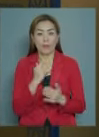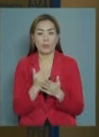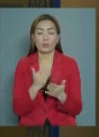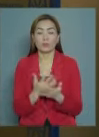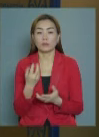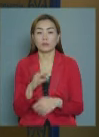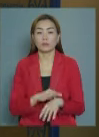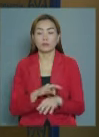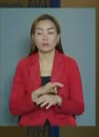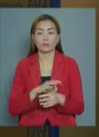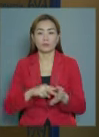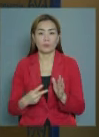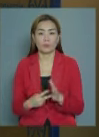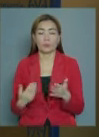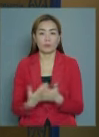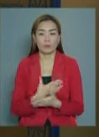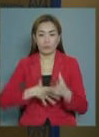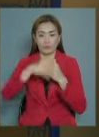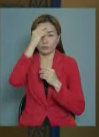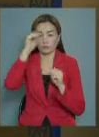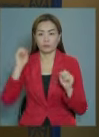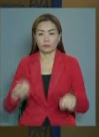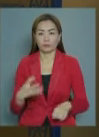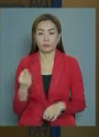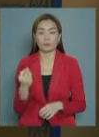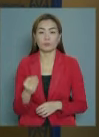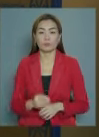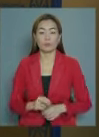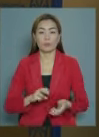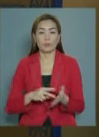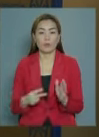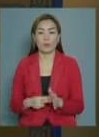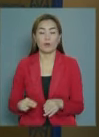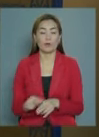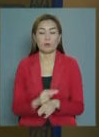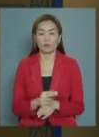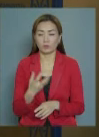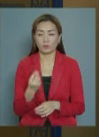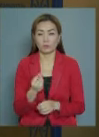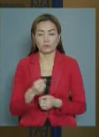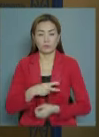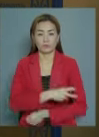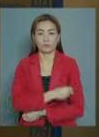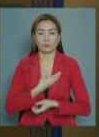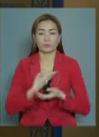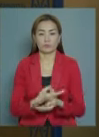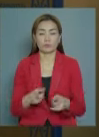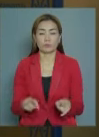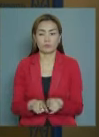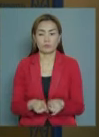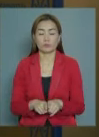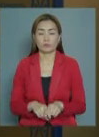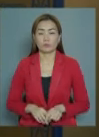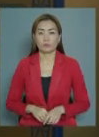ішінде науқастар туралы барлық ақпараттарды алуымызға болады. Сонымен қатар жоспарлы емге жатқызу, яғни госпитализация да осы ақпараттық жүйе